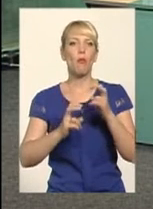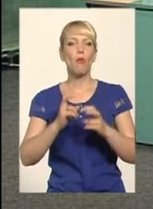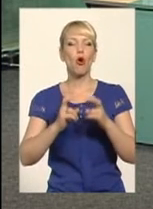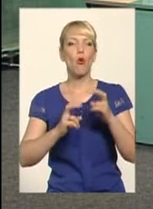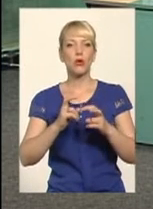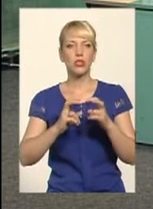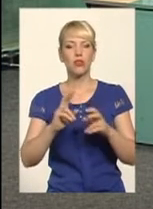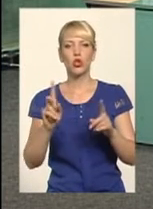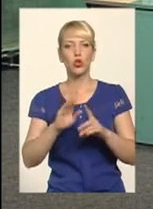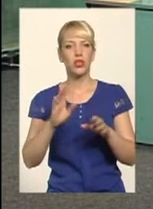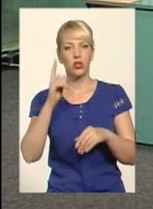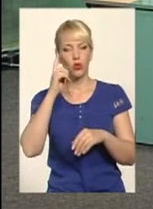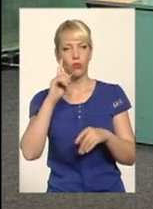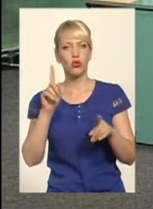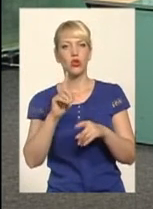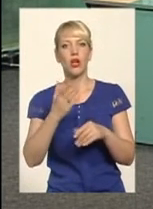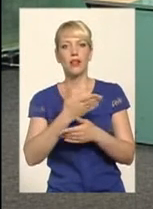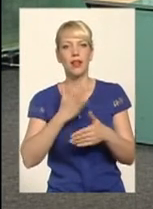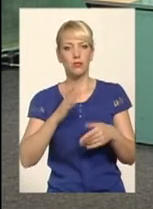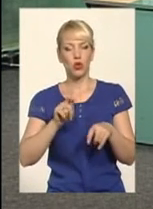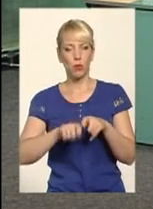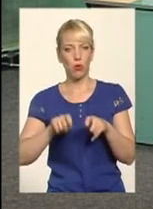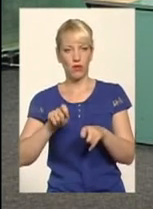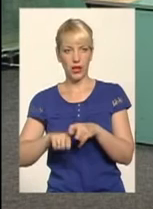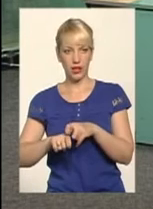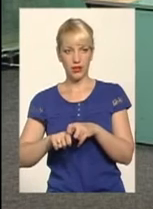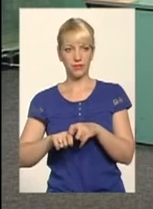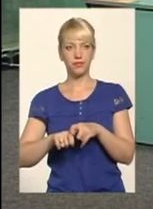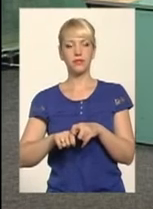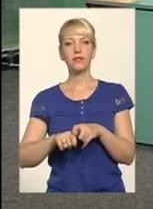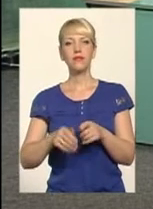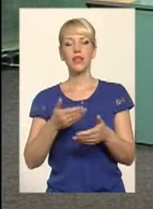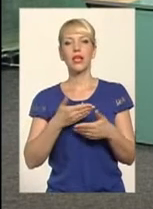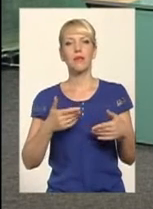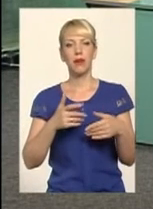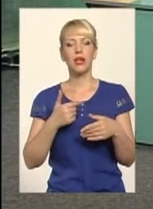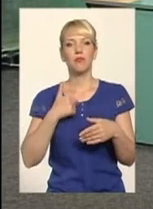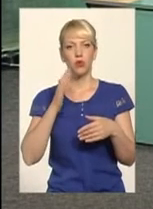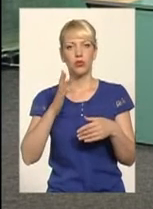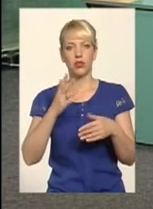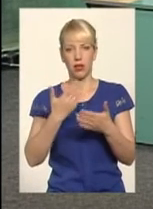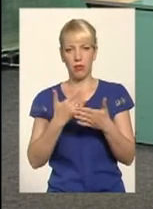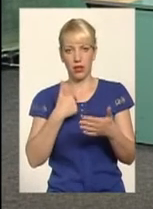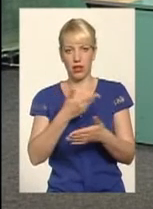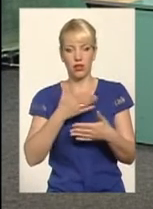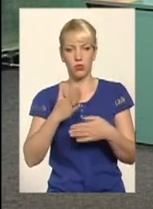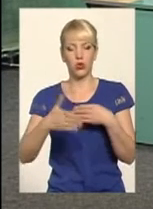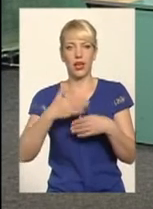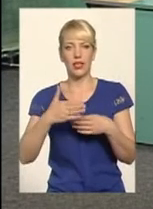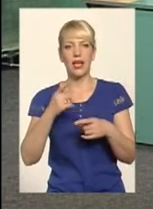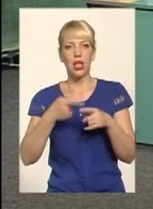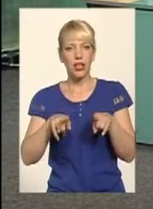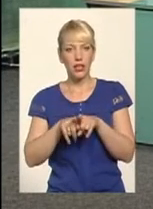не містять стереотипами, що в нас буде, ми будемо перевіряти, ми як такий орган, який карає, будемо шукати можливість, де